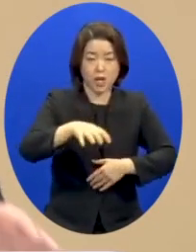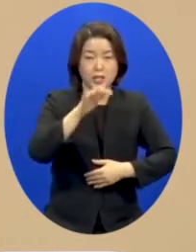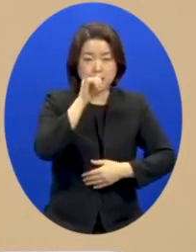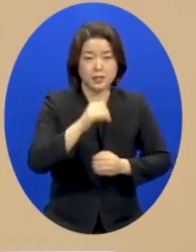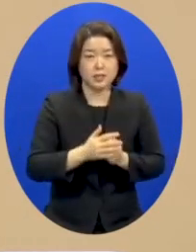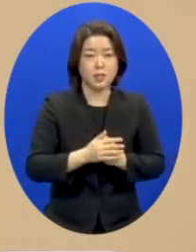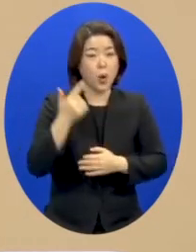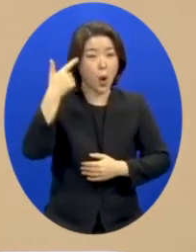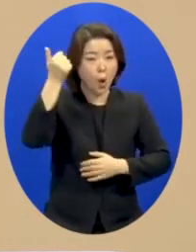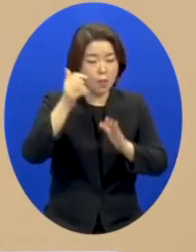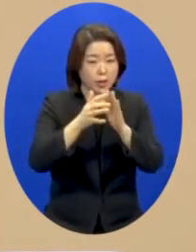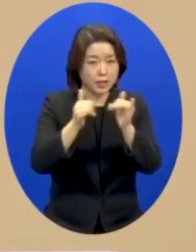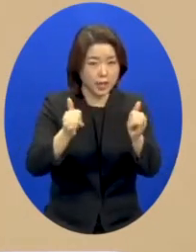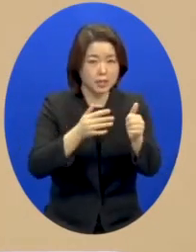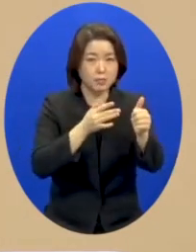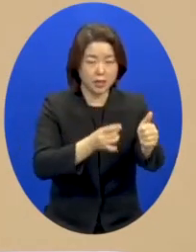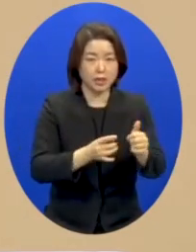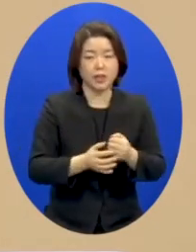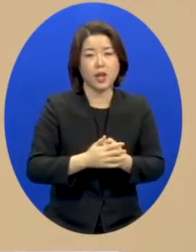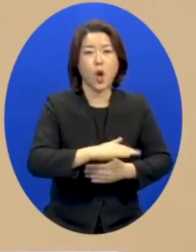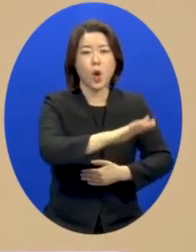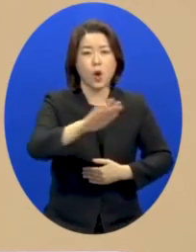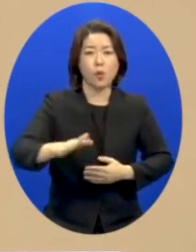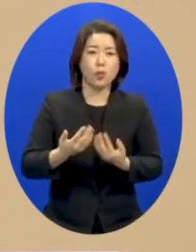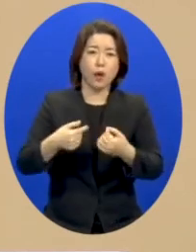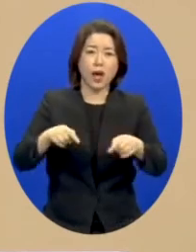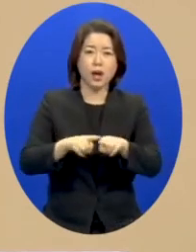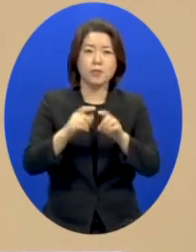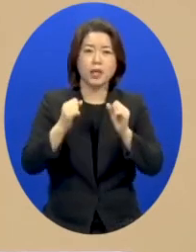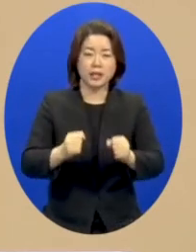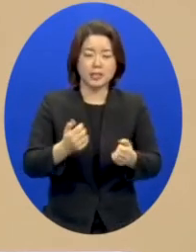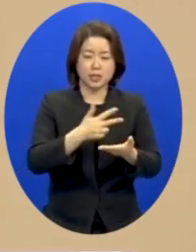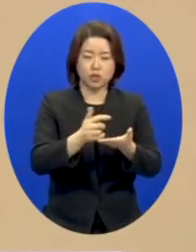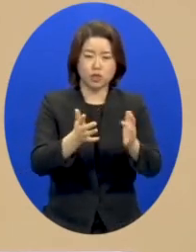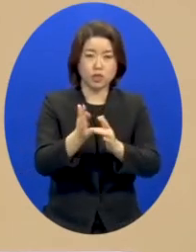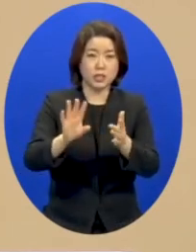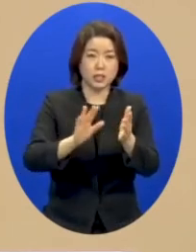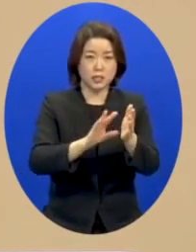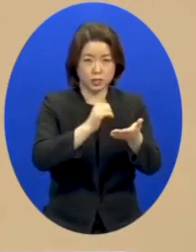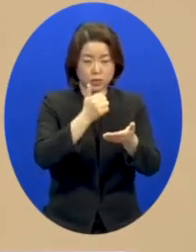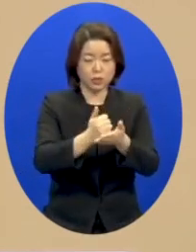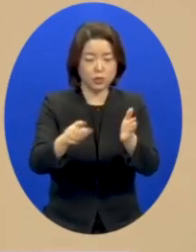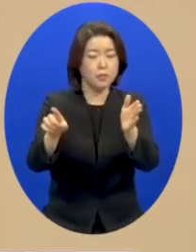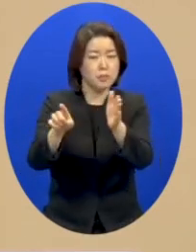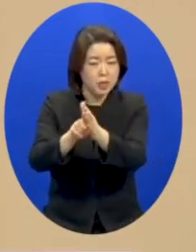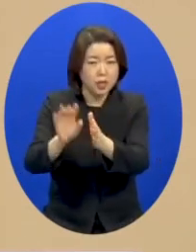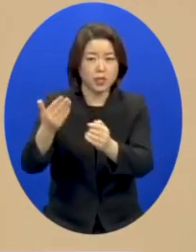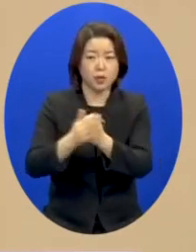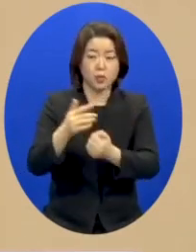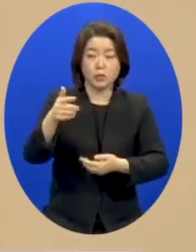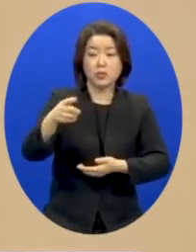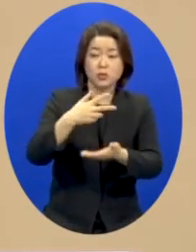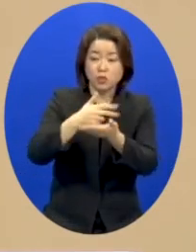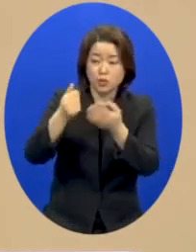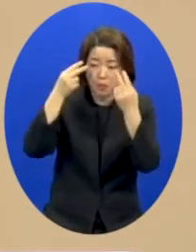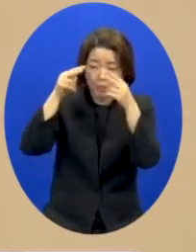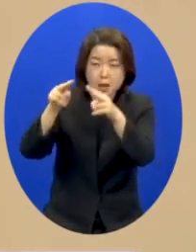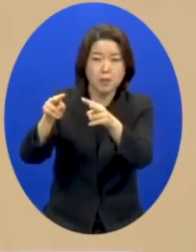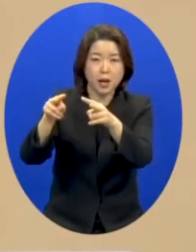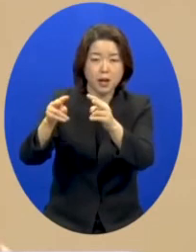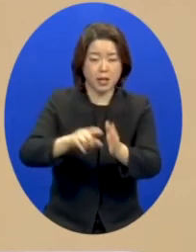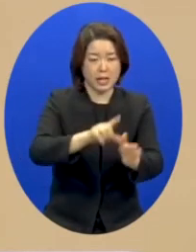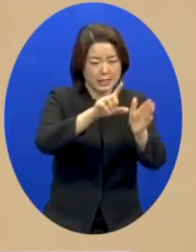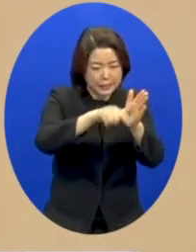목회자들에게 이제는 우리와 함께 계시는 주 예수님을 정말 믿어야 하고 그 주님을 바라보아야 한다고